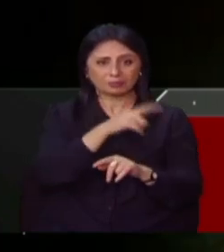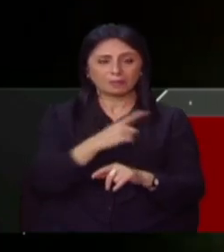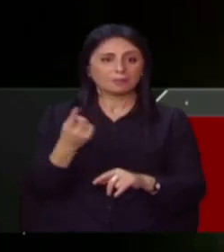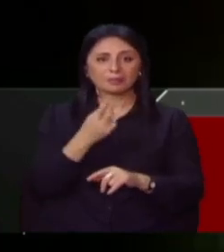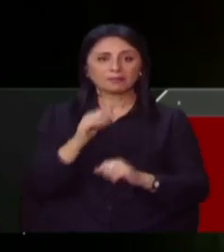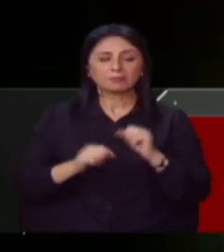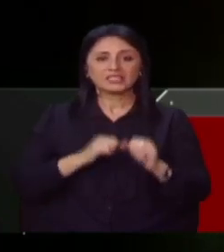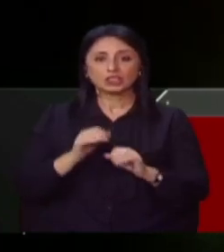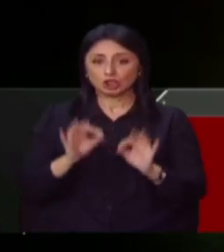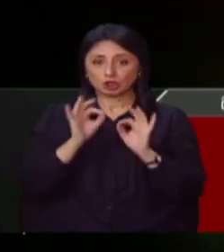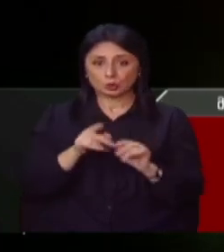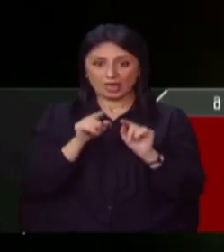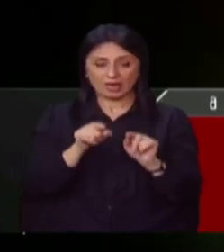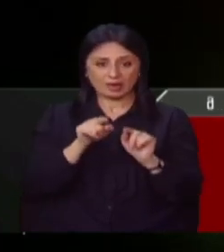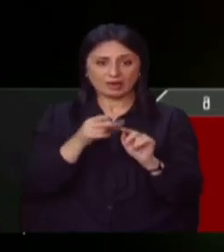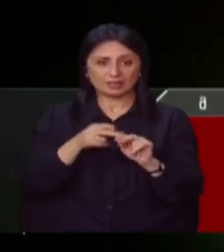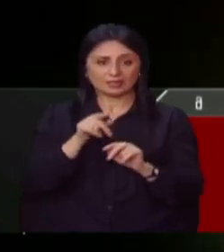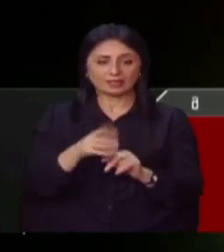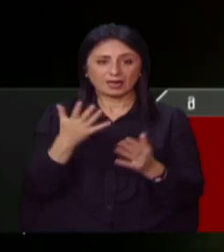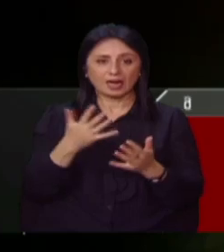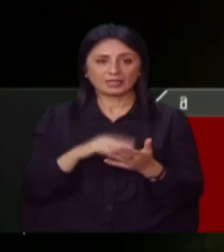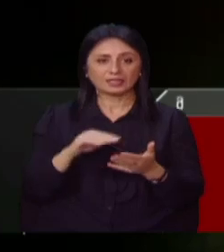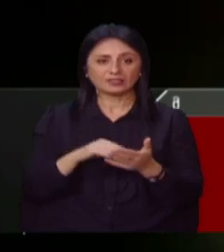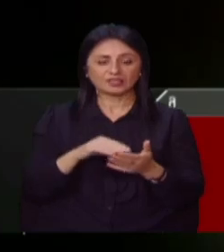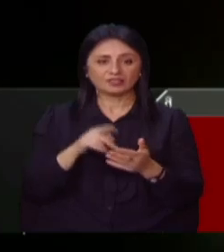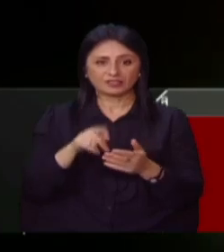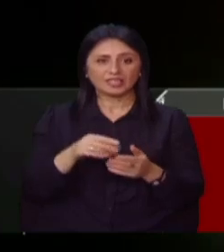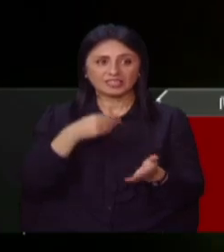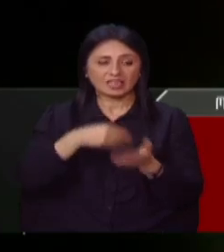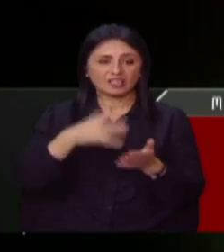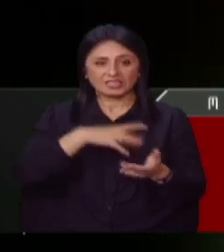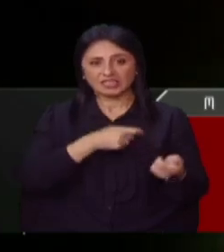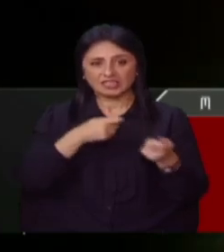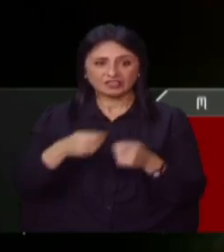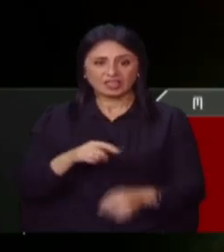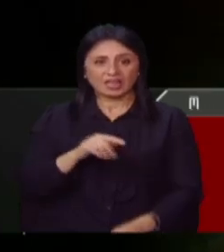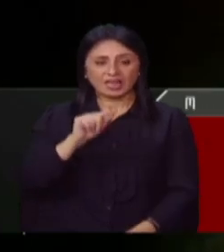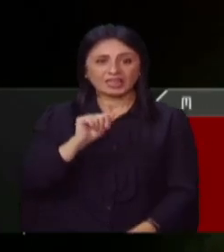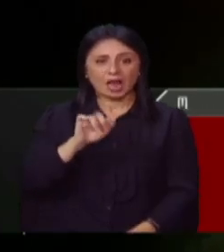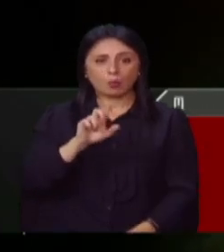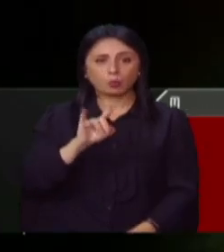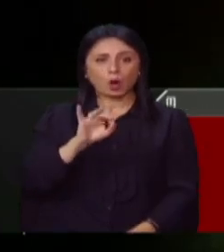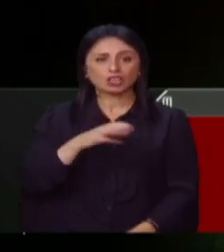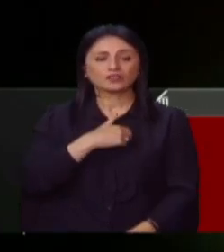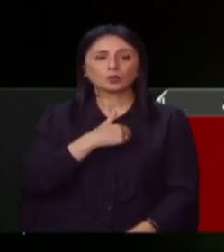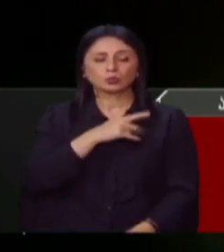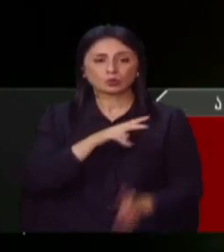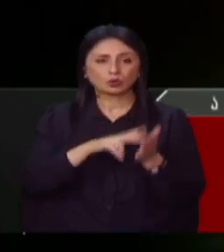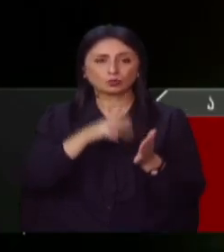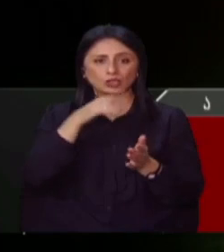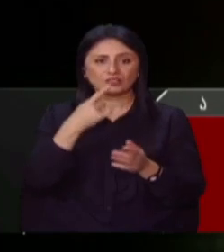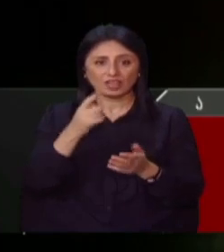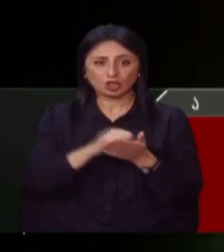irulim, stelubar, ori de aies helnațeri, ida, da, sa cartoloș, ce am uitat, rezultat, bucă, șuns, conda, otomatizat, slepsi, rodisați,